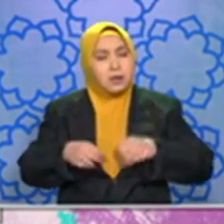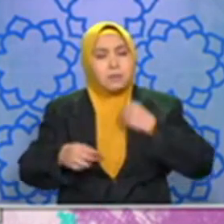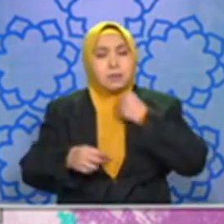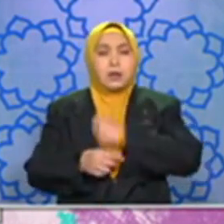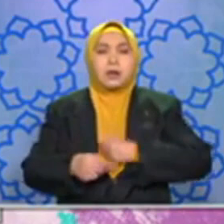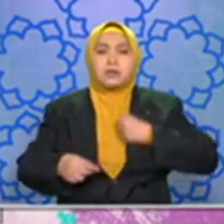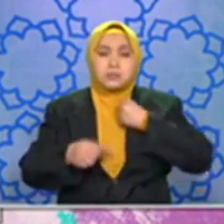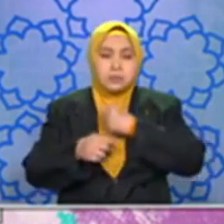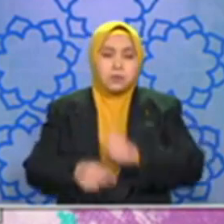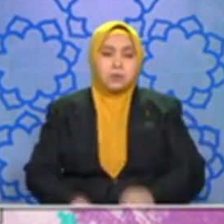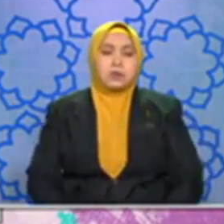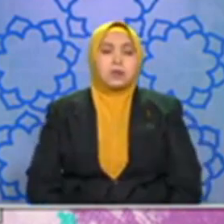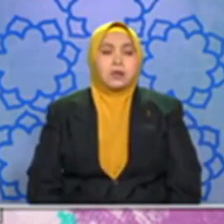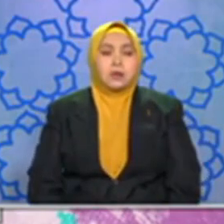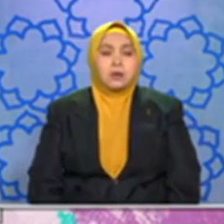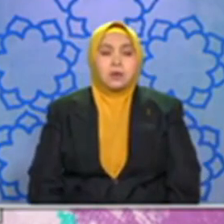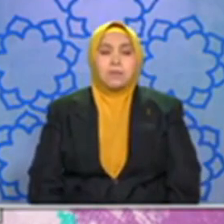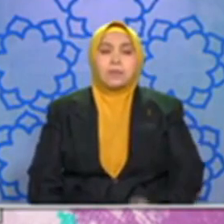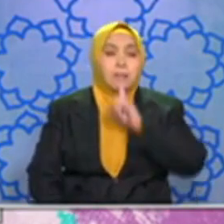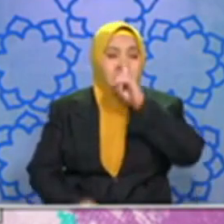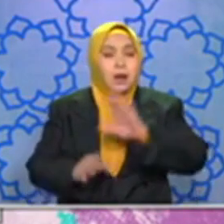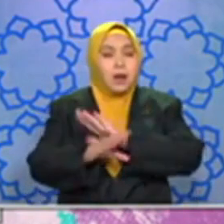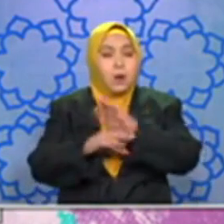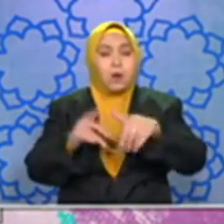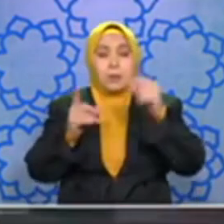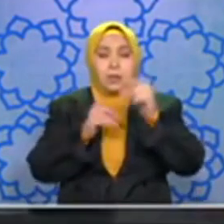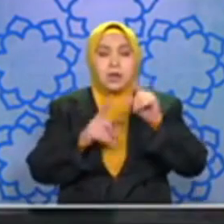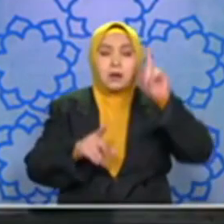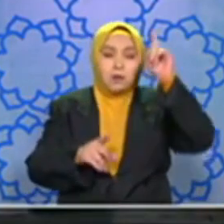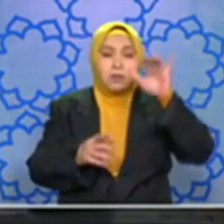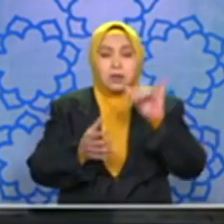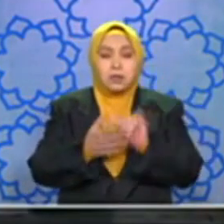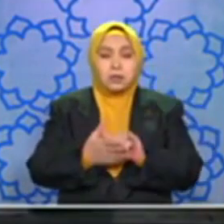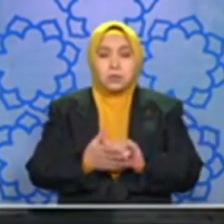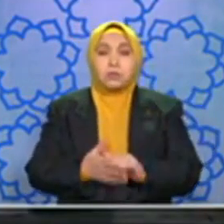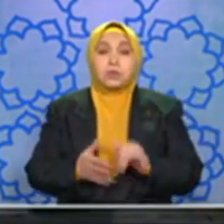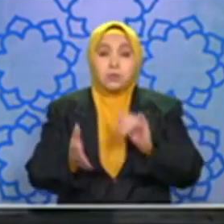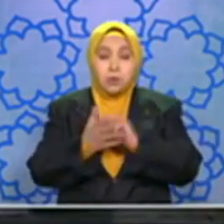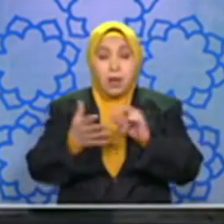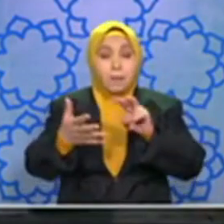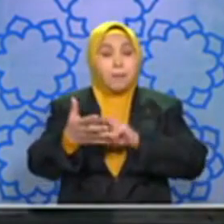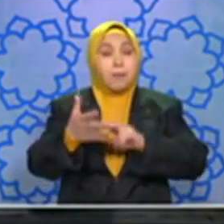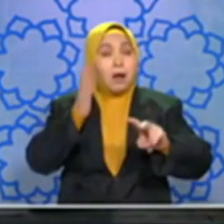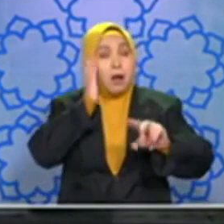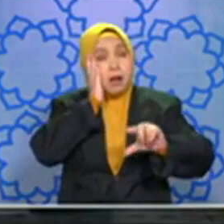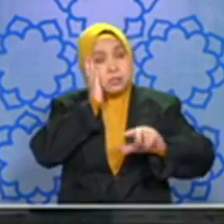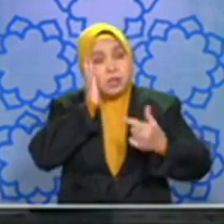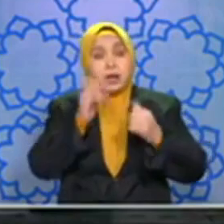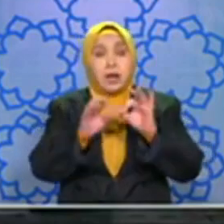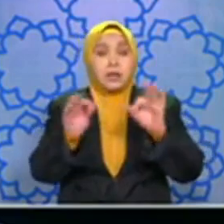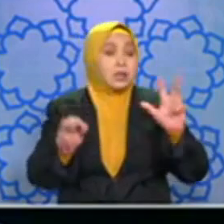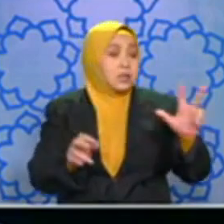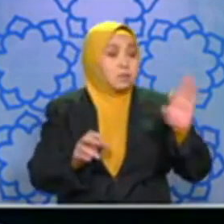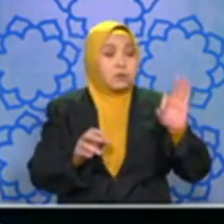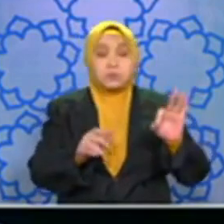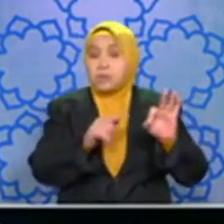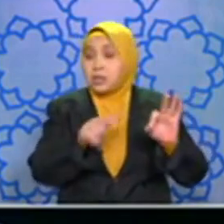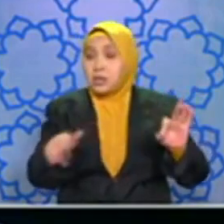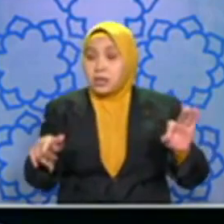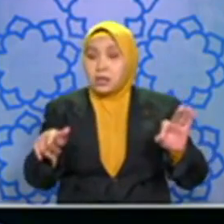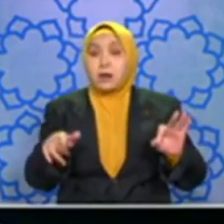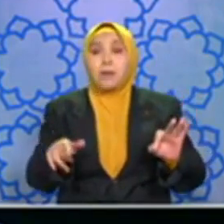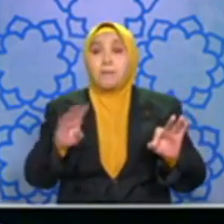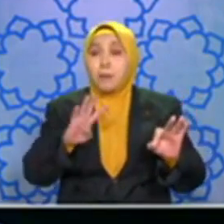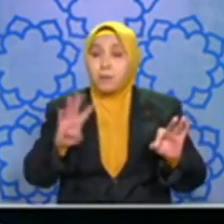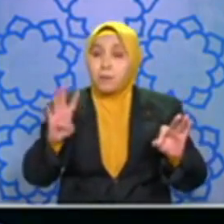غفورا صدق الله العظيم Astagfirullahalazim, gitulah bacaan daripada ayat 39 hingga 44. Terima kasih ucapkan pada